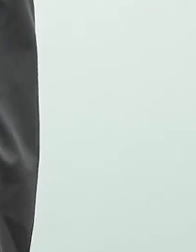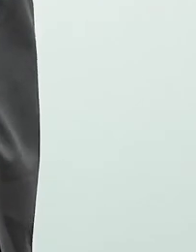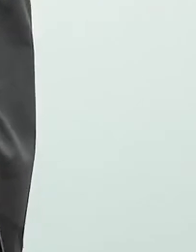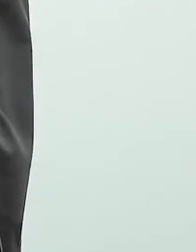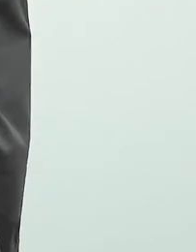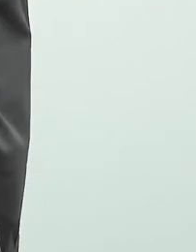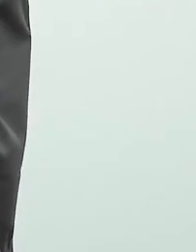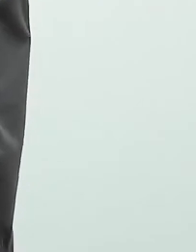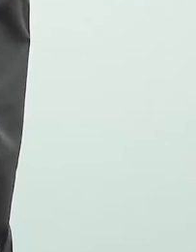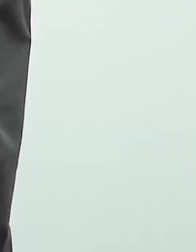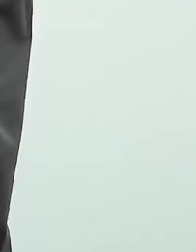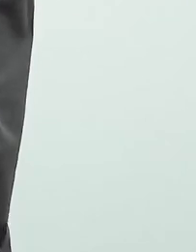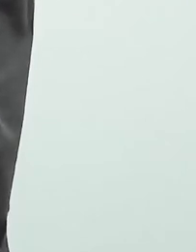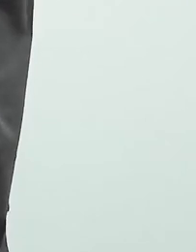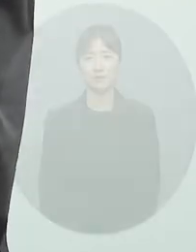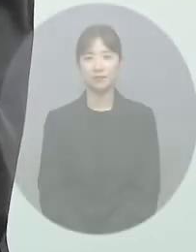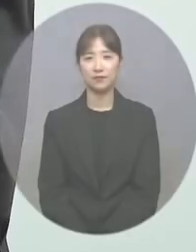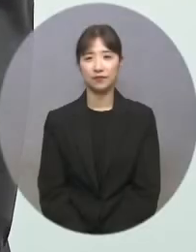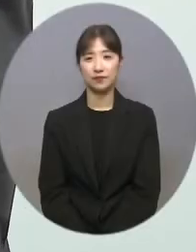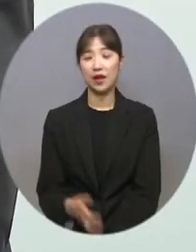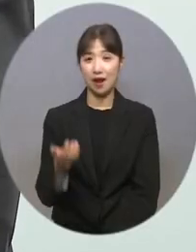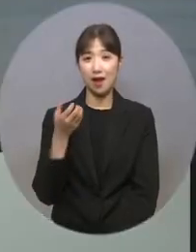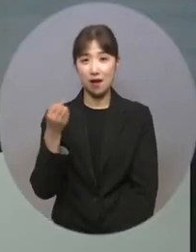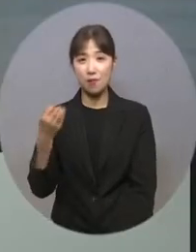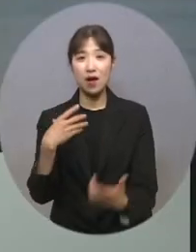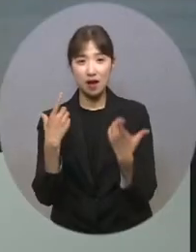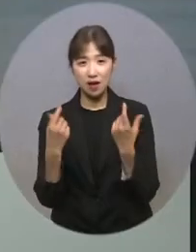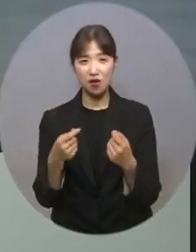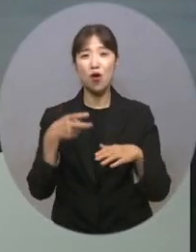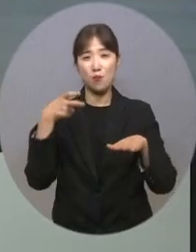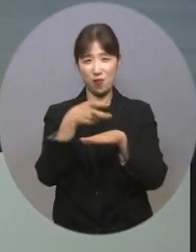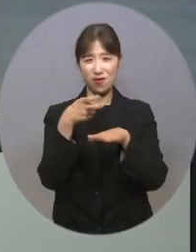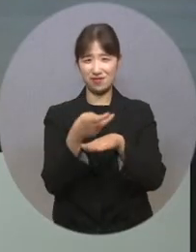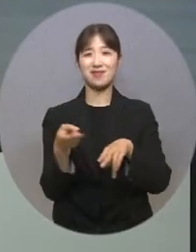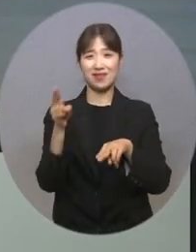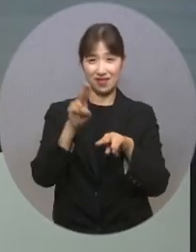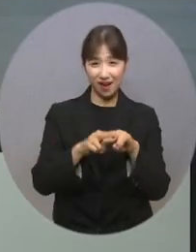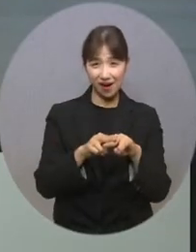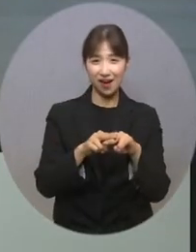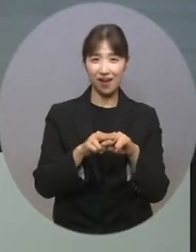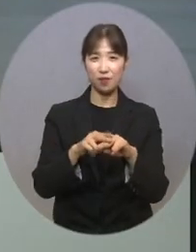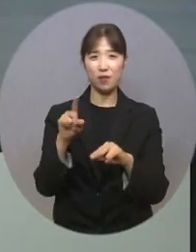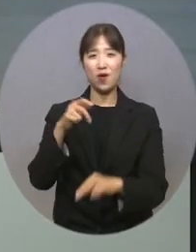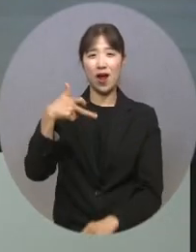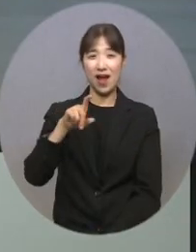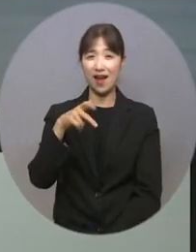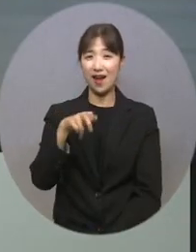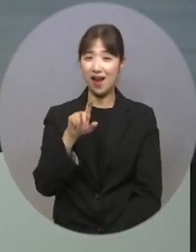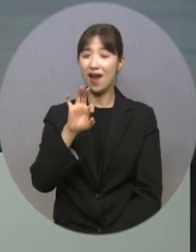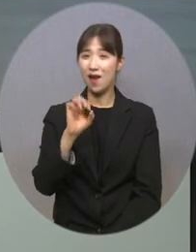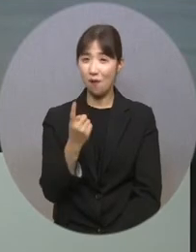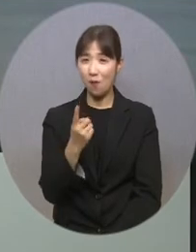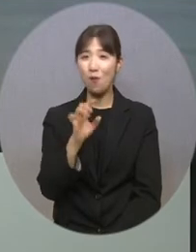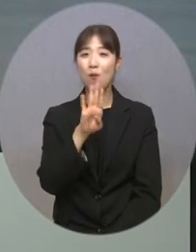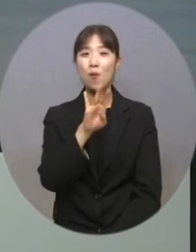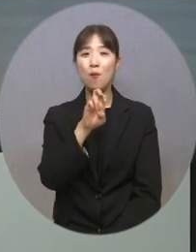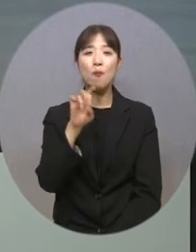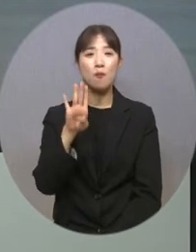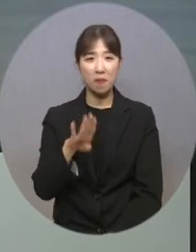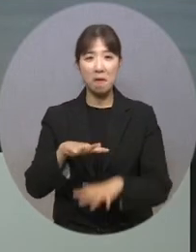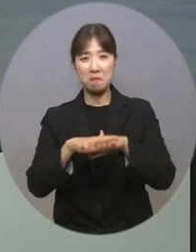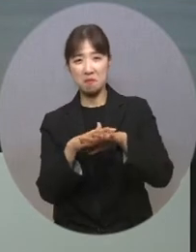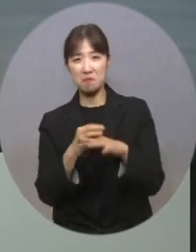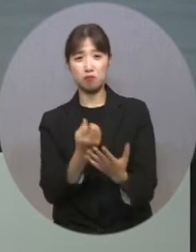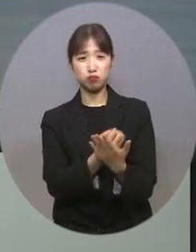편하더라구요 아까 말씀하신 중에 그 버스에 타서 카카오 맵 그쵸 으 그거를 키는